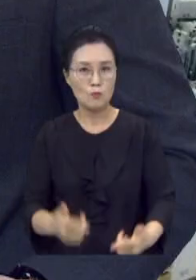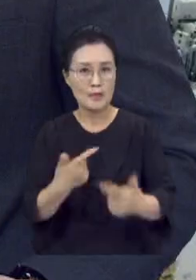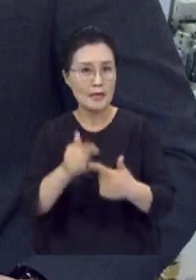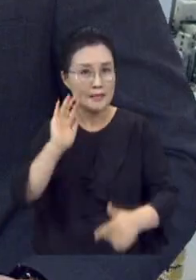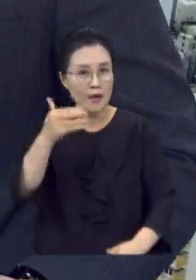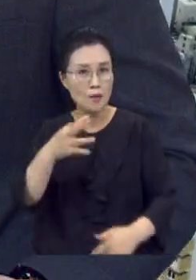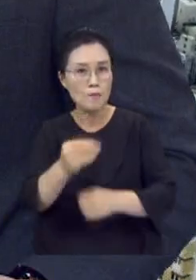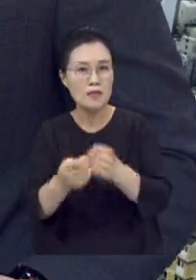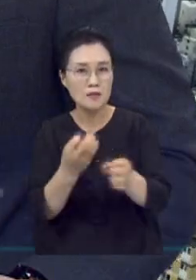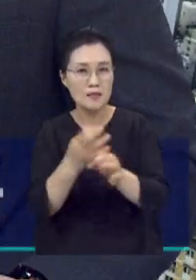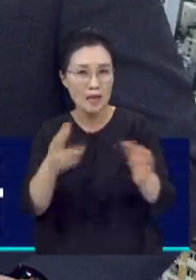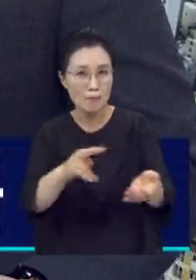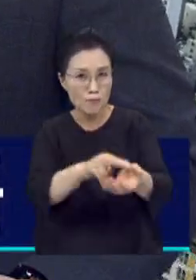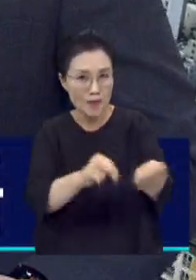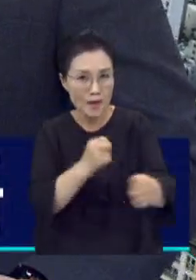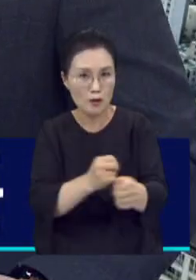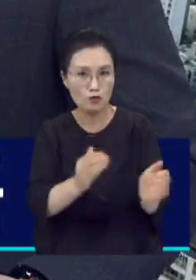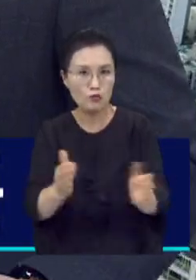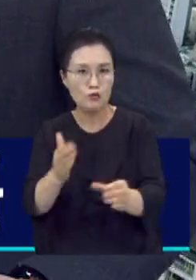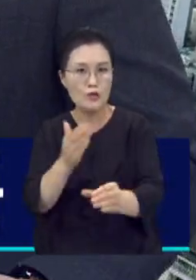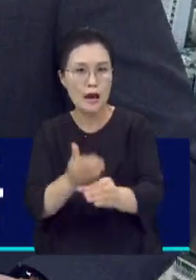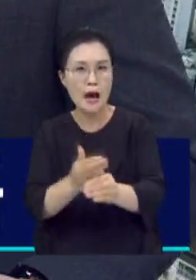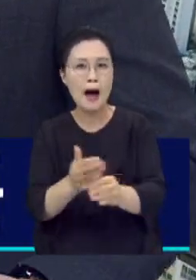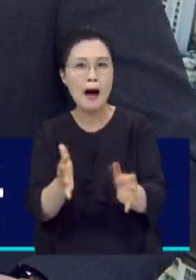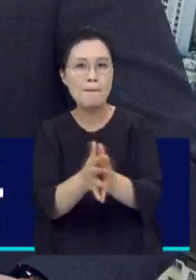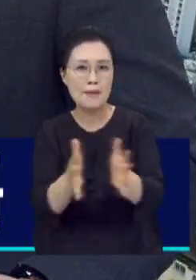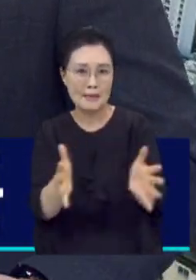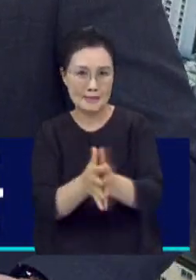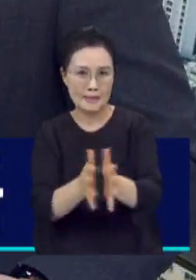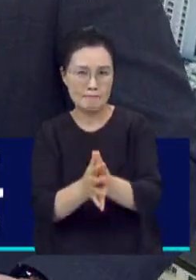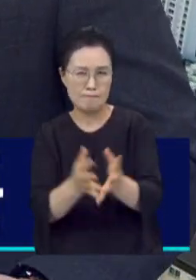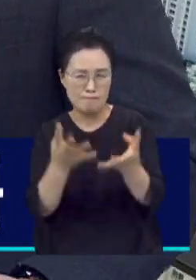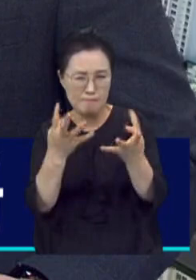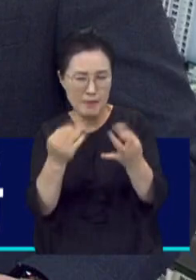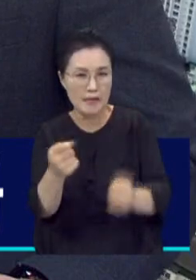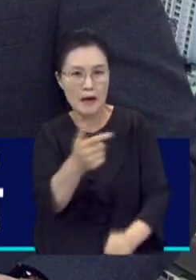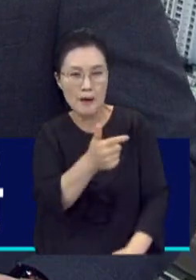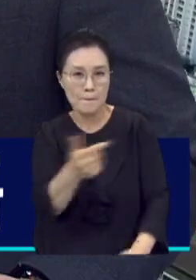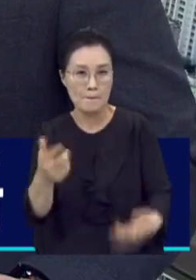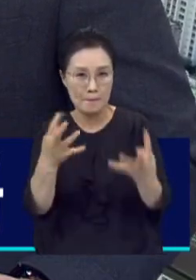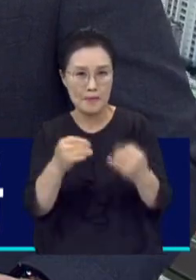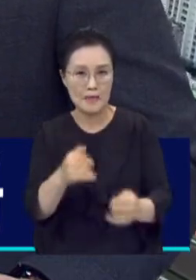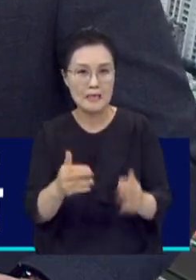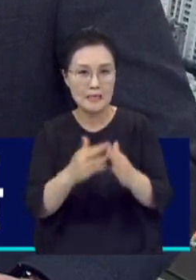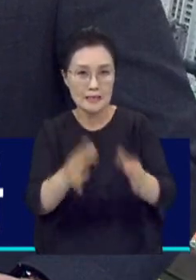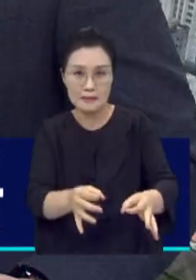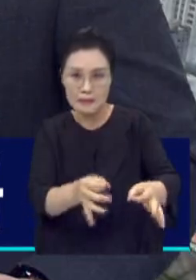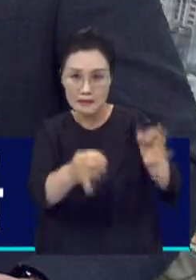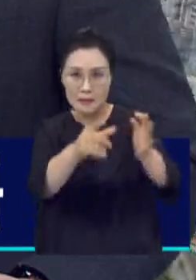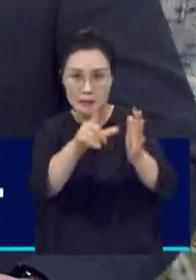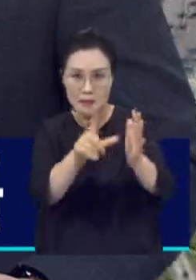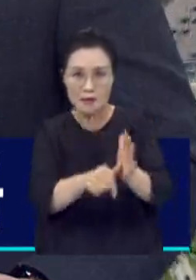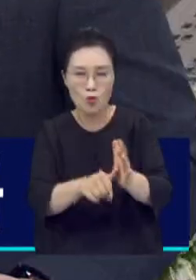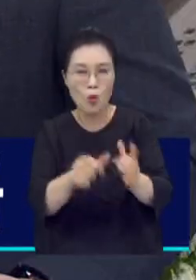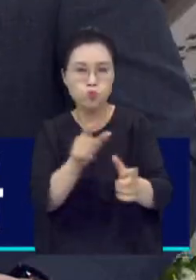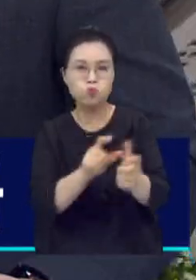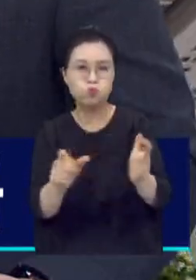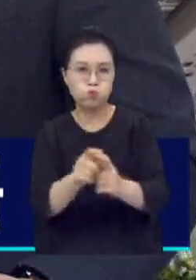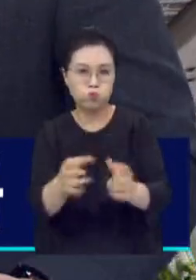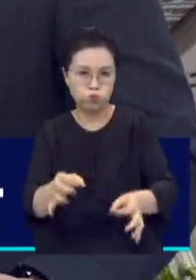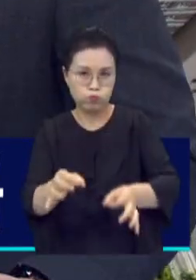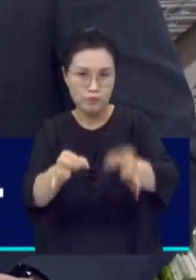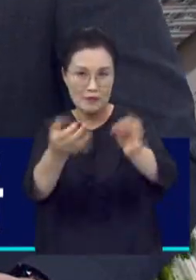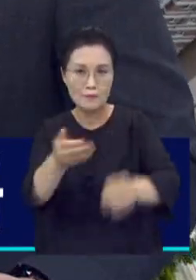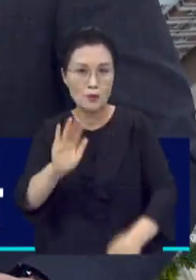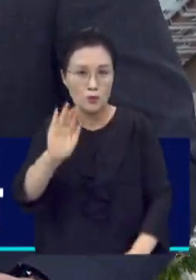부산의 최근 몇 년 사이 분양 했거나 준비 중인 아파트 가운데는 수 1004 대규모의 대단지가 많습니다 집값 상승기에는 프리미엄이 붙지만